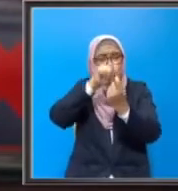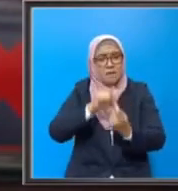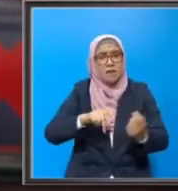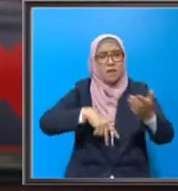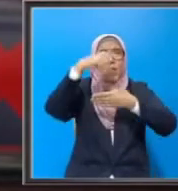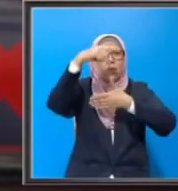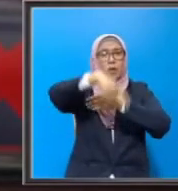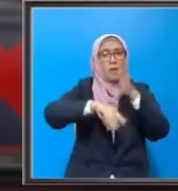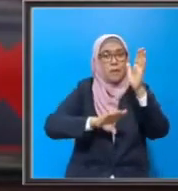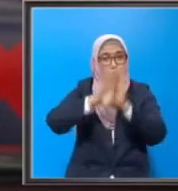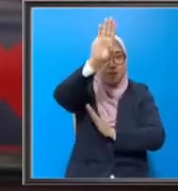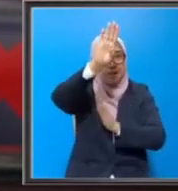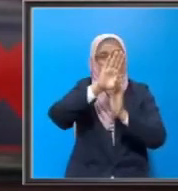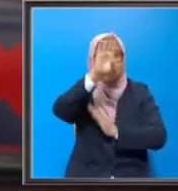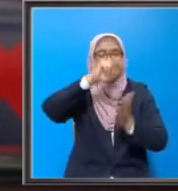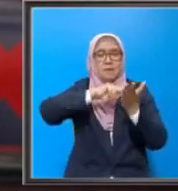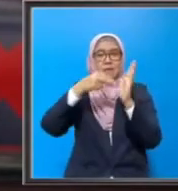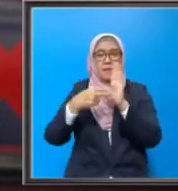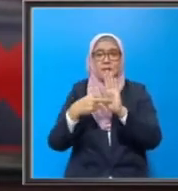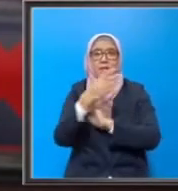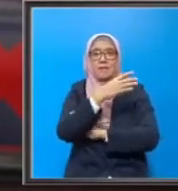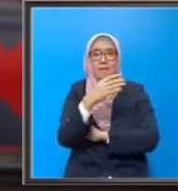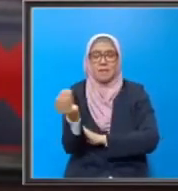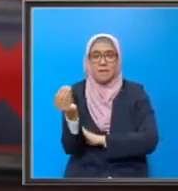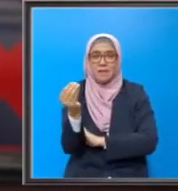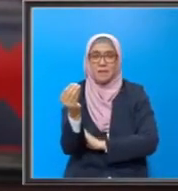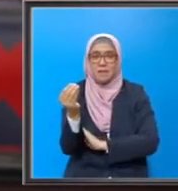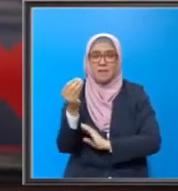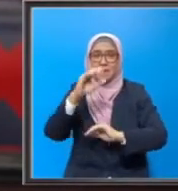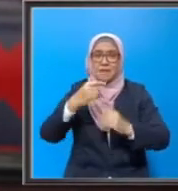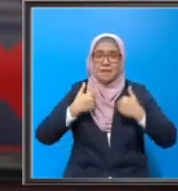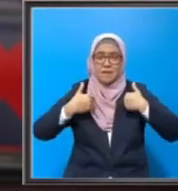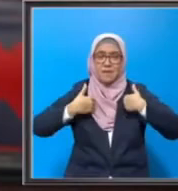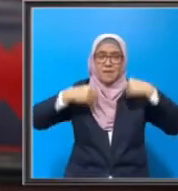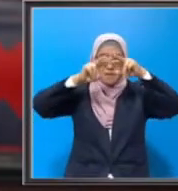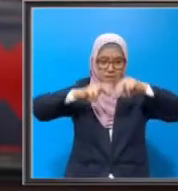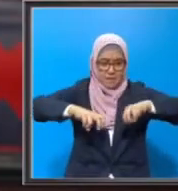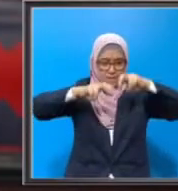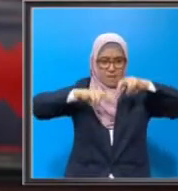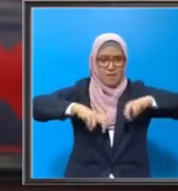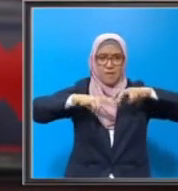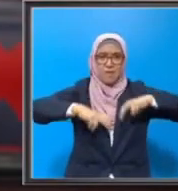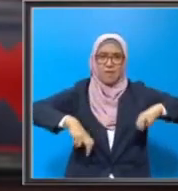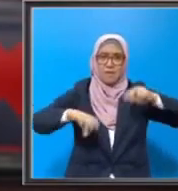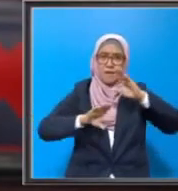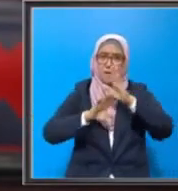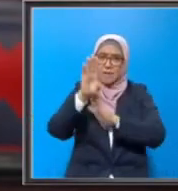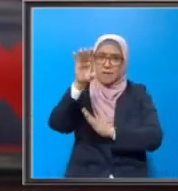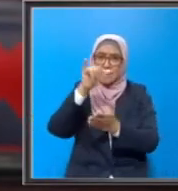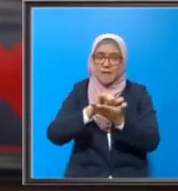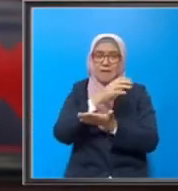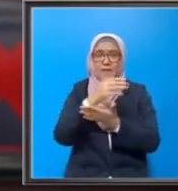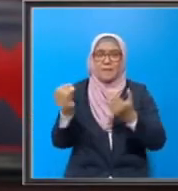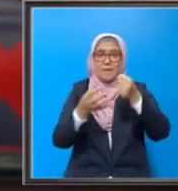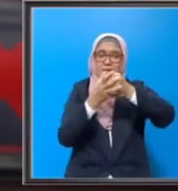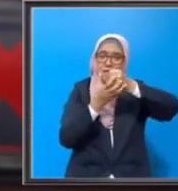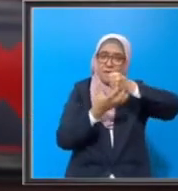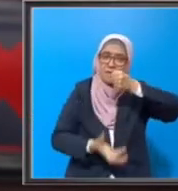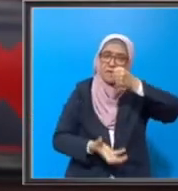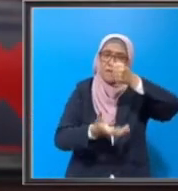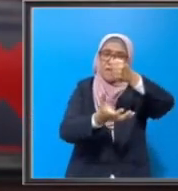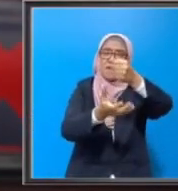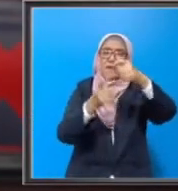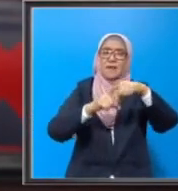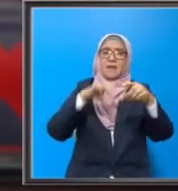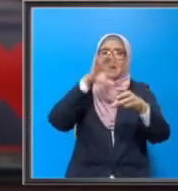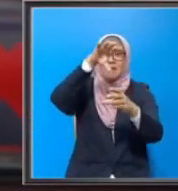yang dimaksudkan sebagai itu juga Adakah kajian pembangunan senilai itu dana peruntukkan melibatkan pembangunan